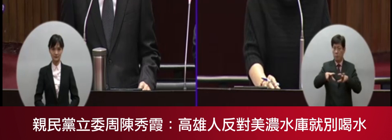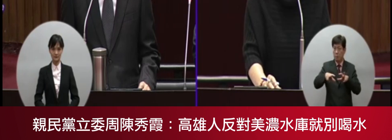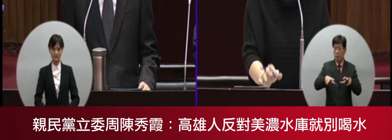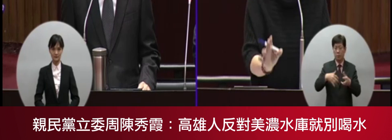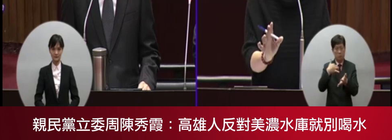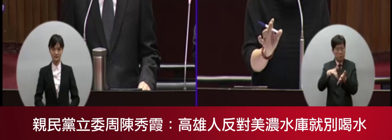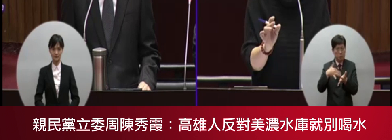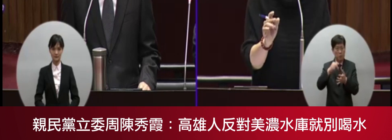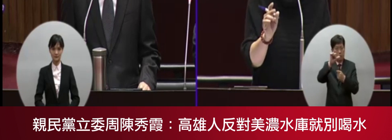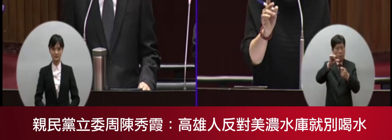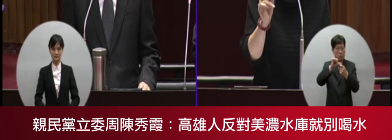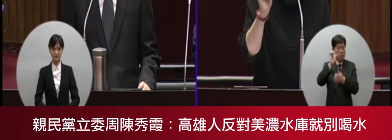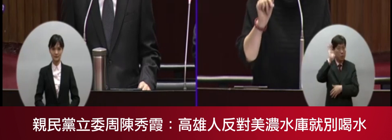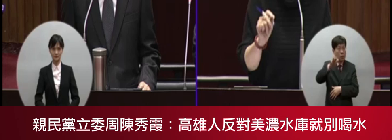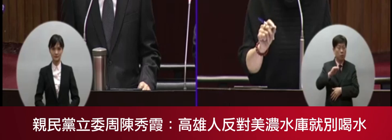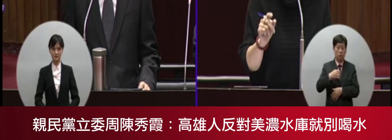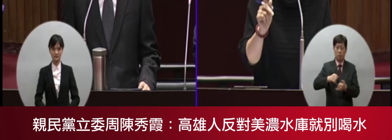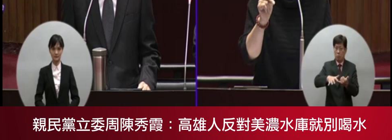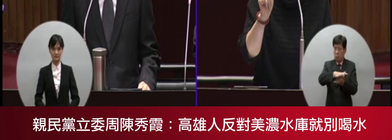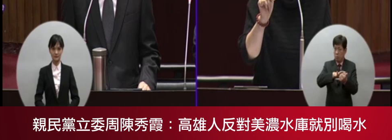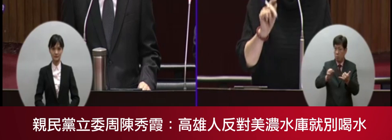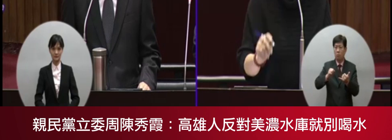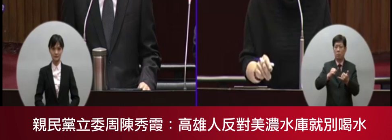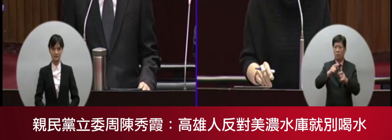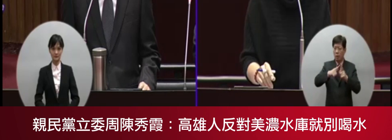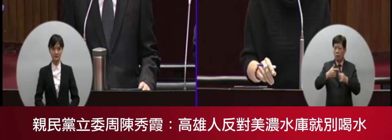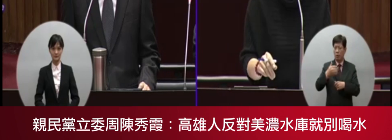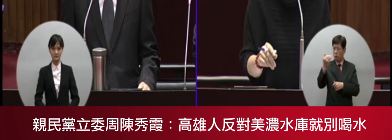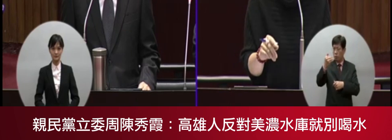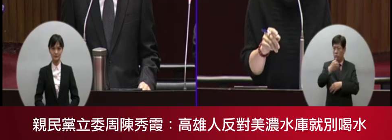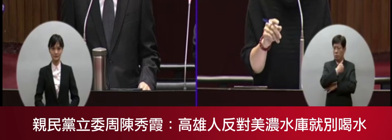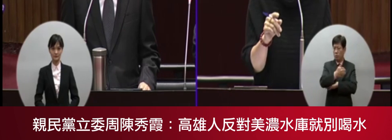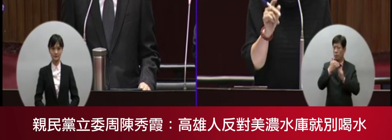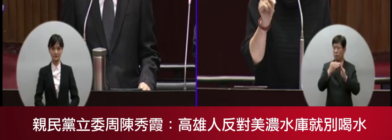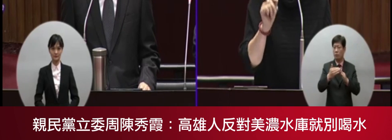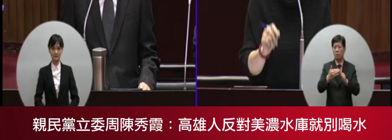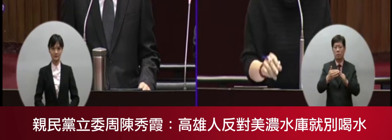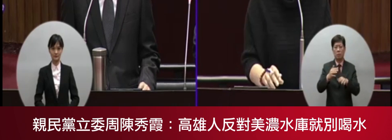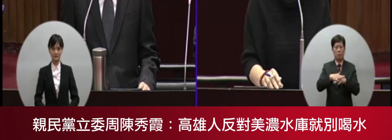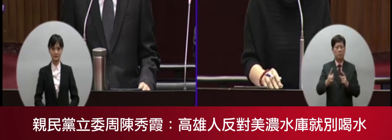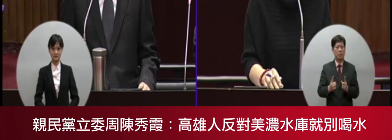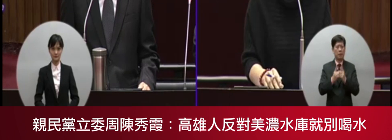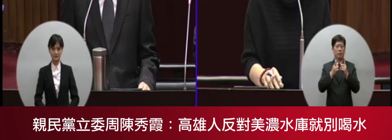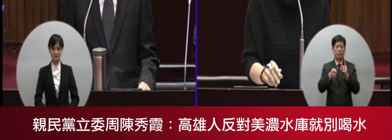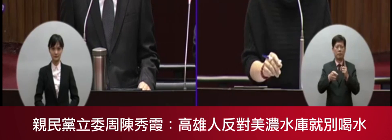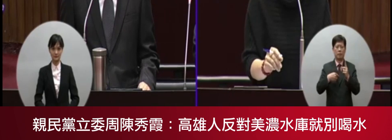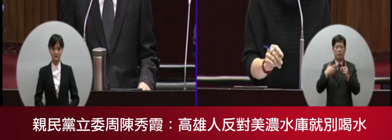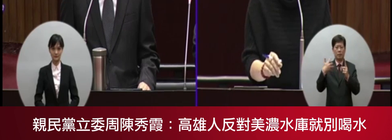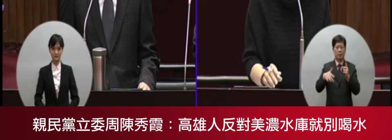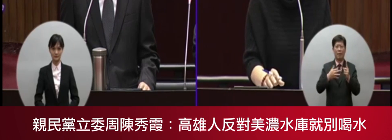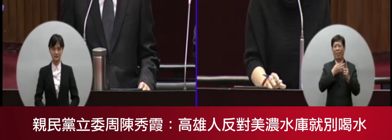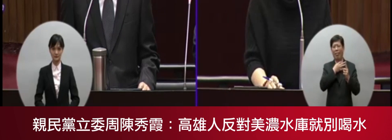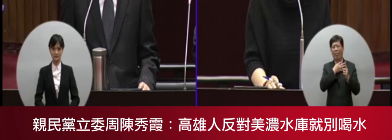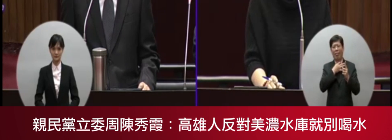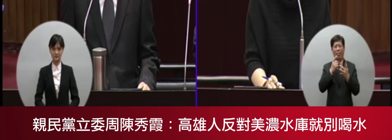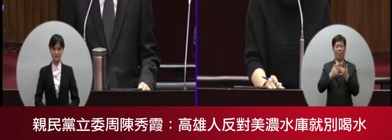他估算最快五年以后，我们全台湾会有九个县市哈，会面临到这个水源